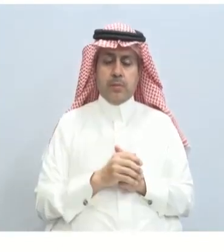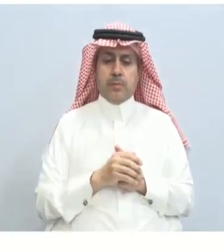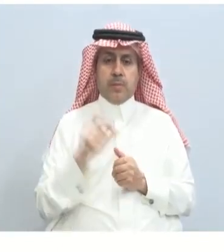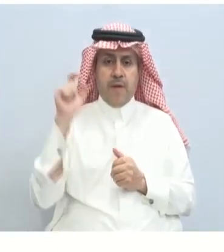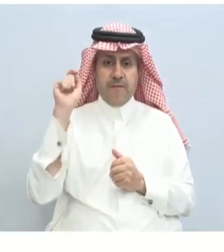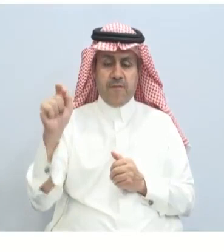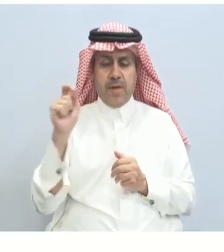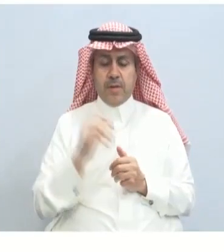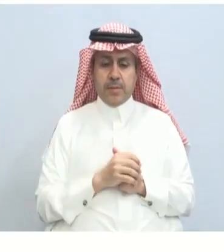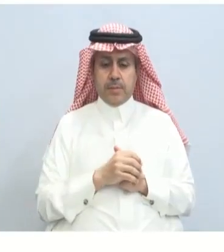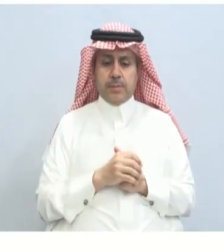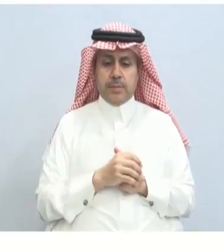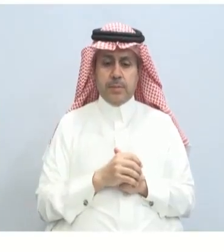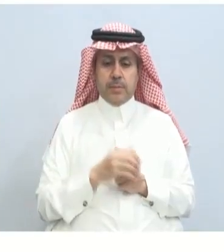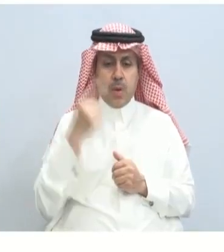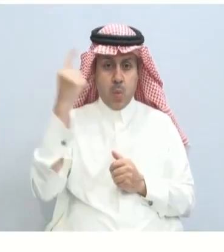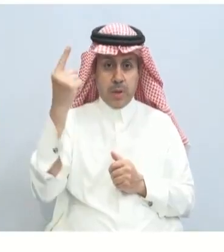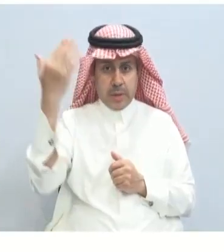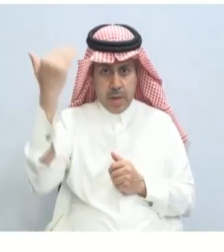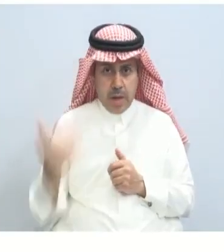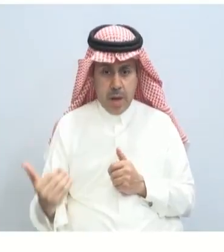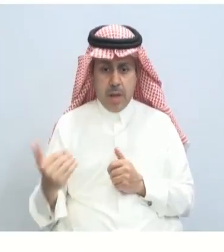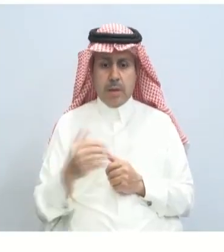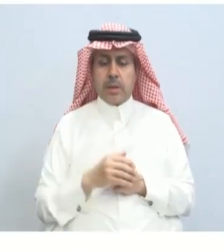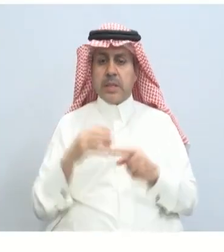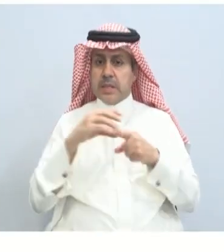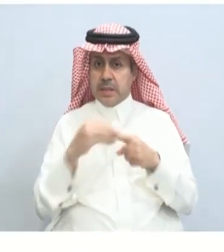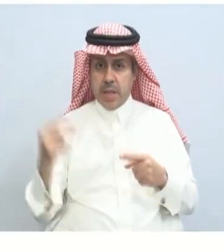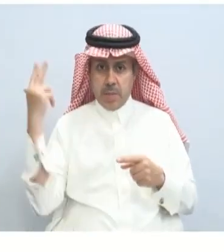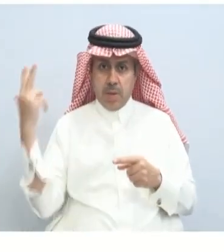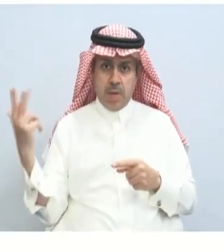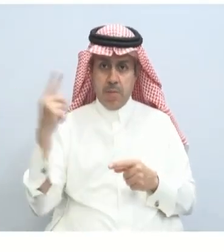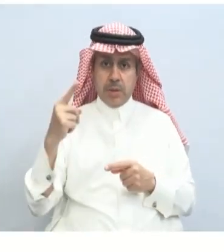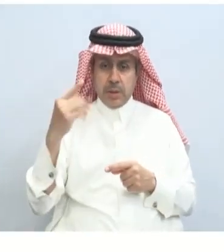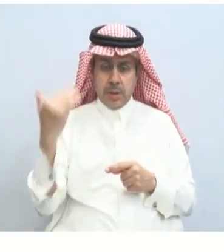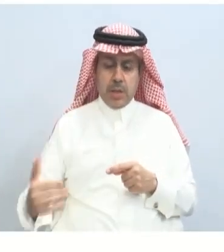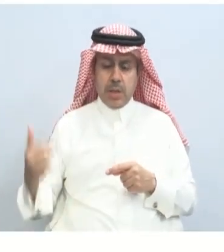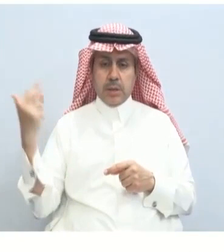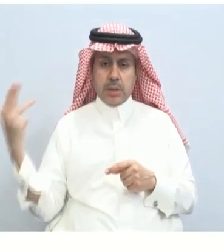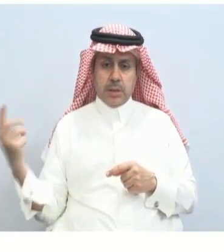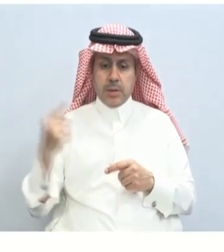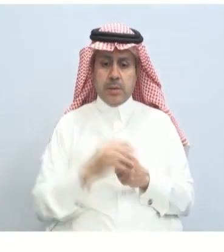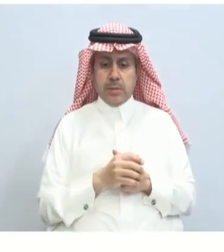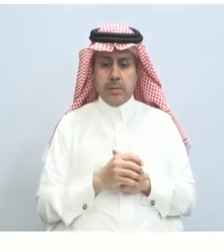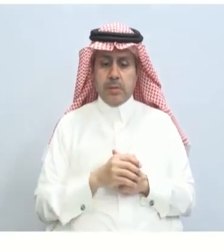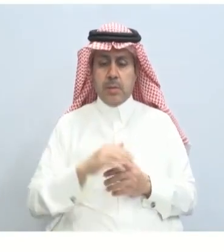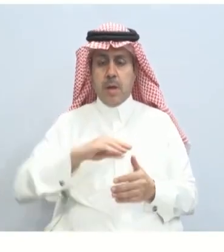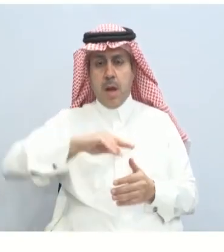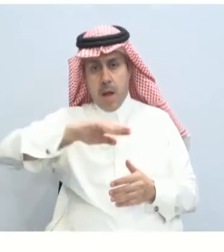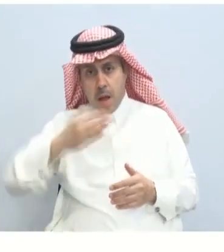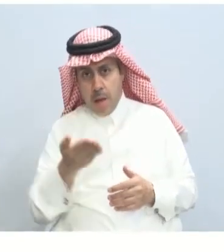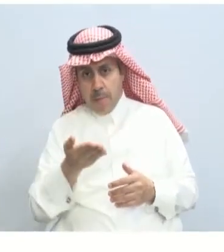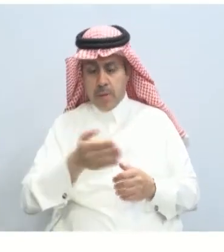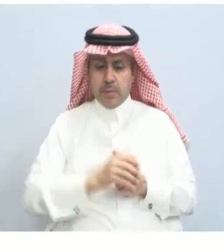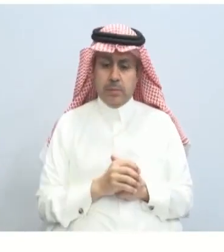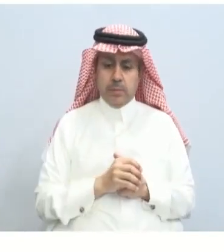ثيتا هي واح على سال 18 على 19 او كاني اقلب هذا الكسر فقط وبالتالي